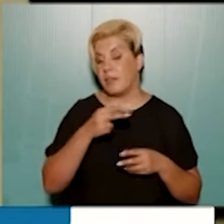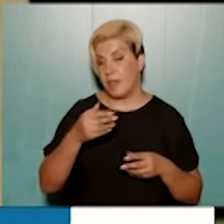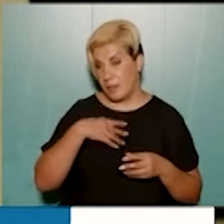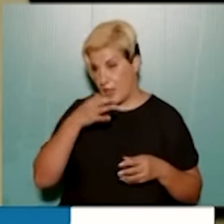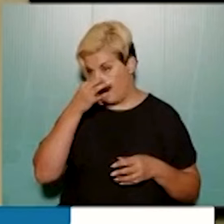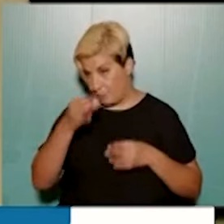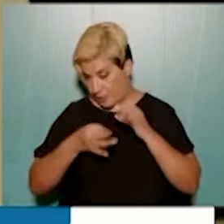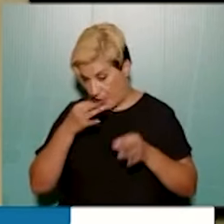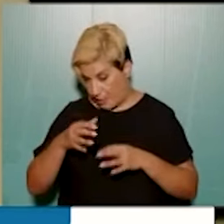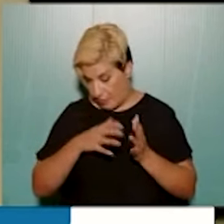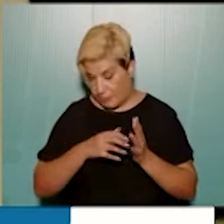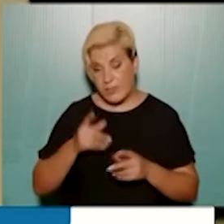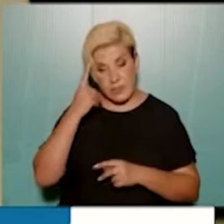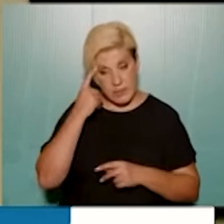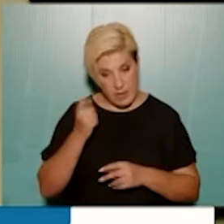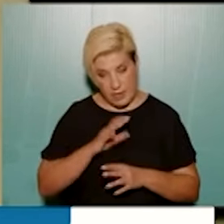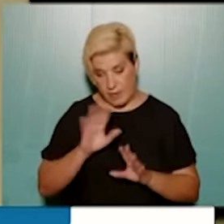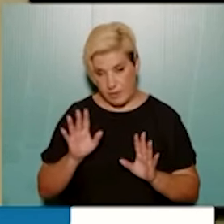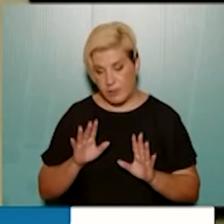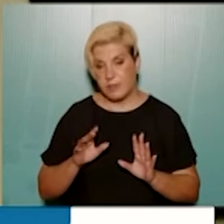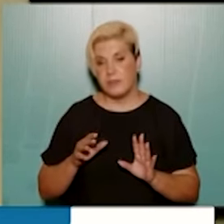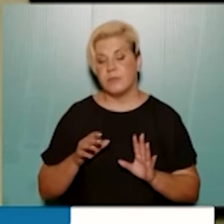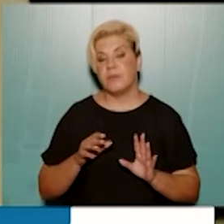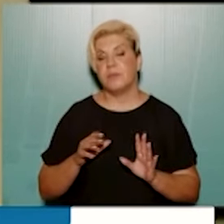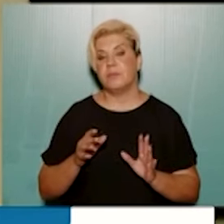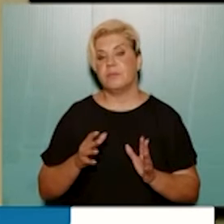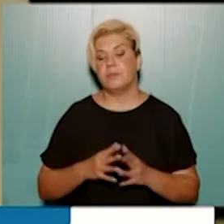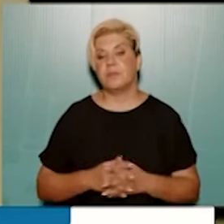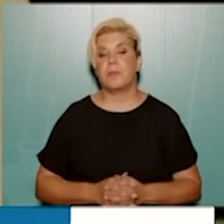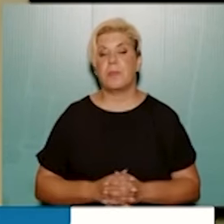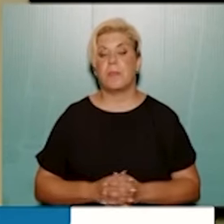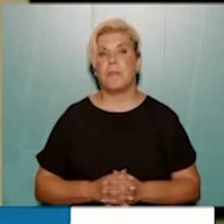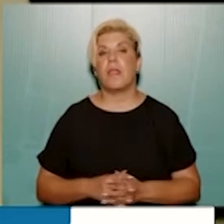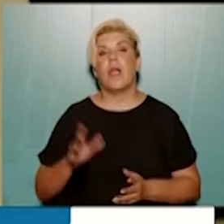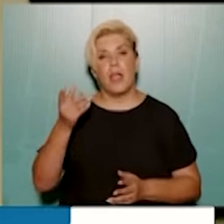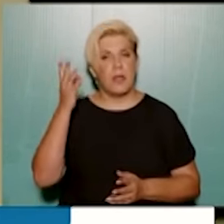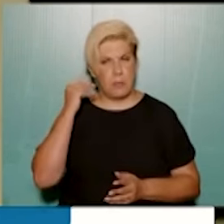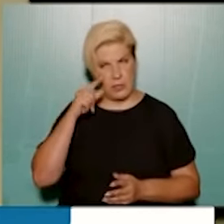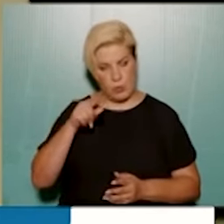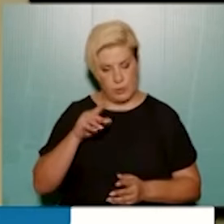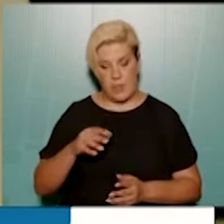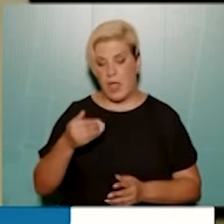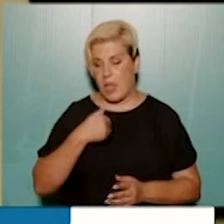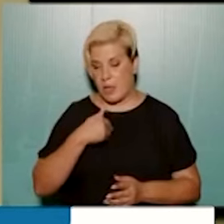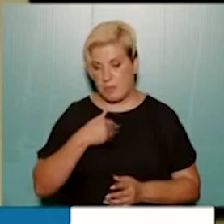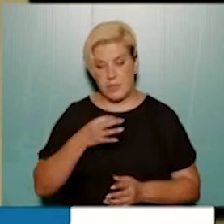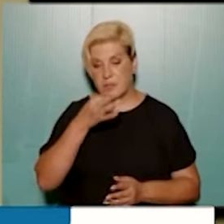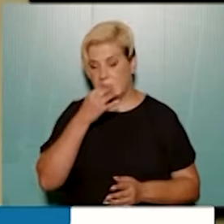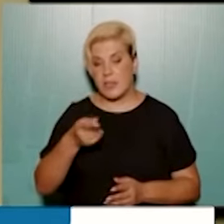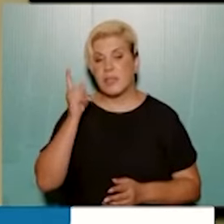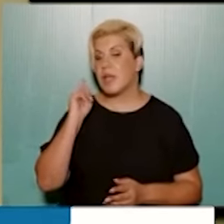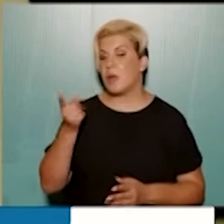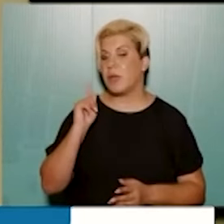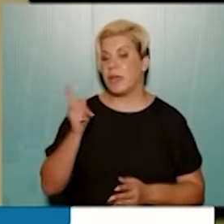να ξεκαθαρίσω. Το ξέρετε, δεν αναφερόσαστε προφανώς εμάς, αλλά για αυτούς που μας ακούν. Εμείς δεν σας κάνουμε